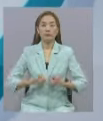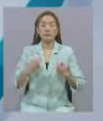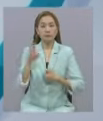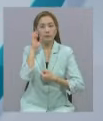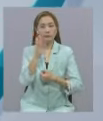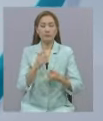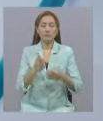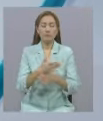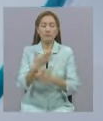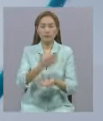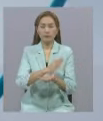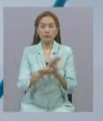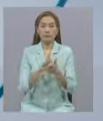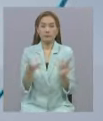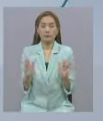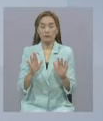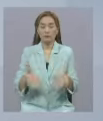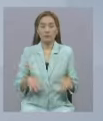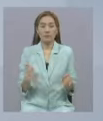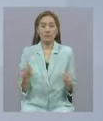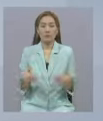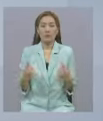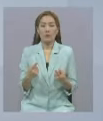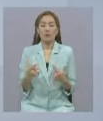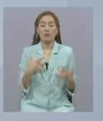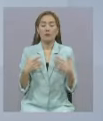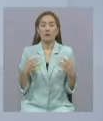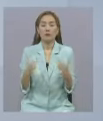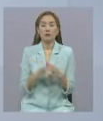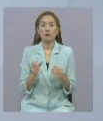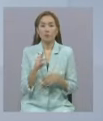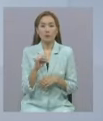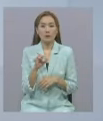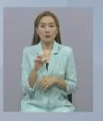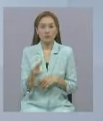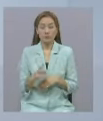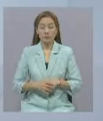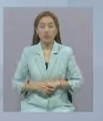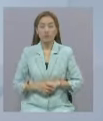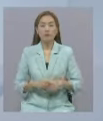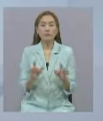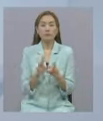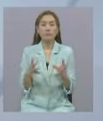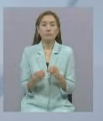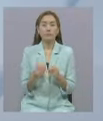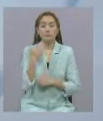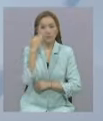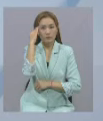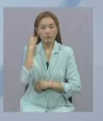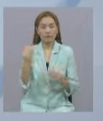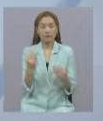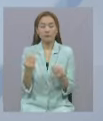государственного флага в социальных сетях инициированы актёром телеведущим нурланом коянбаевым отметим что летом